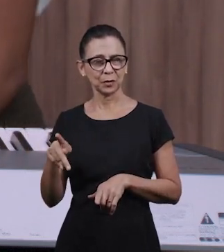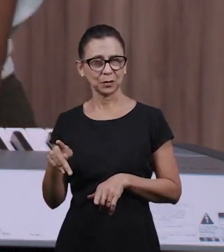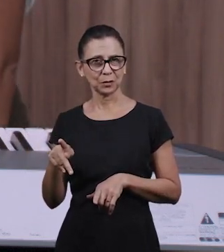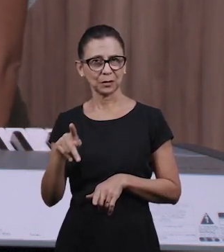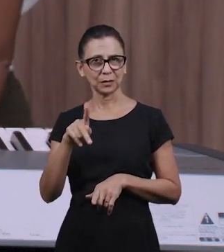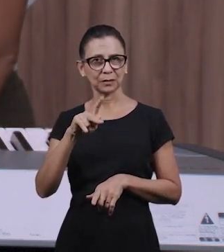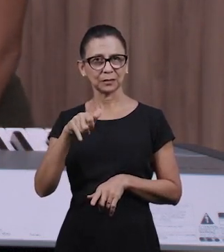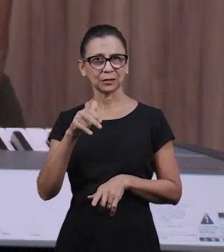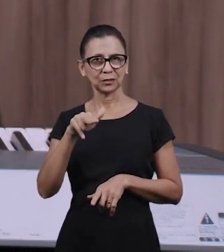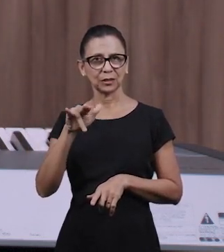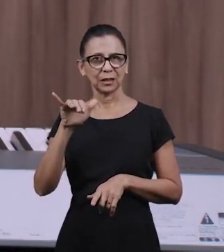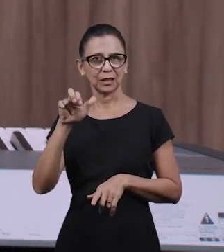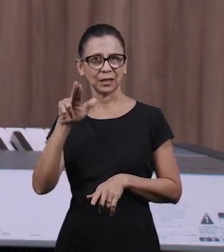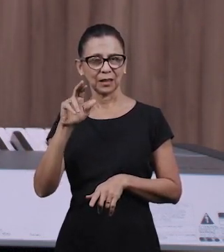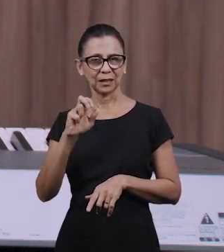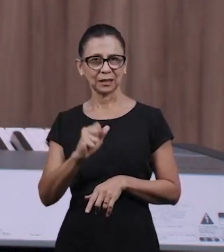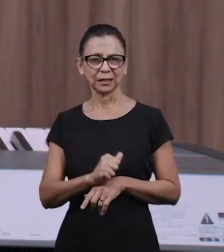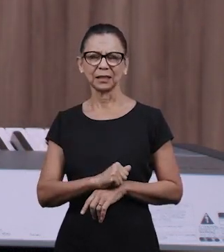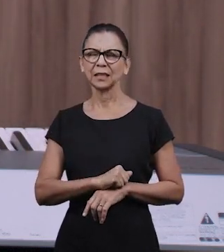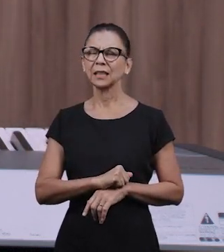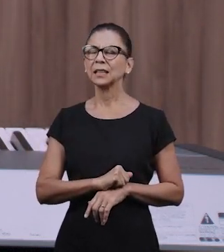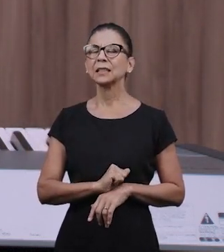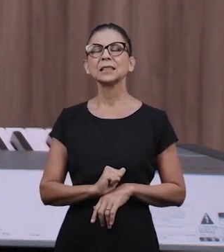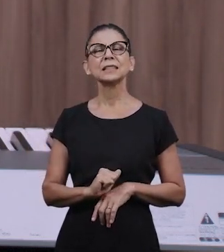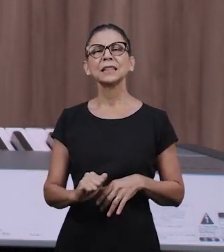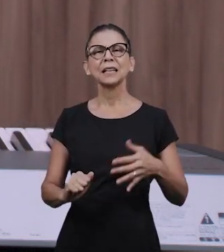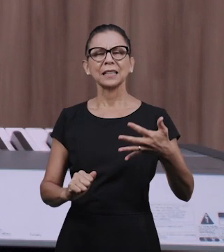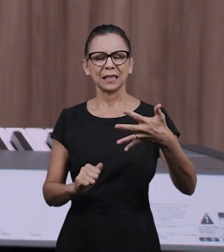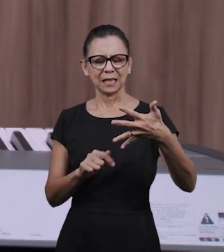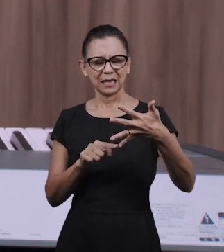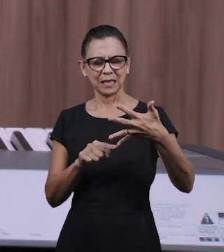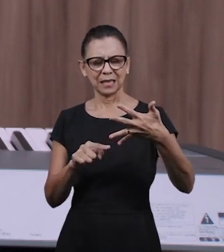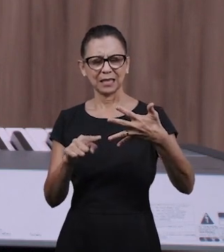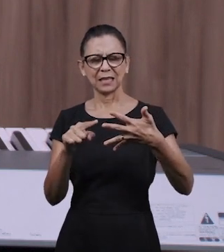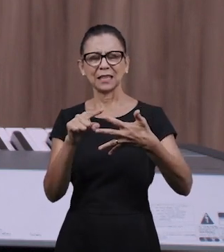avec la professeure Janaïne. L'échelle de Do majeur,